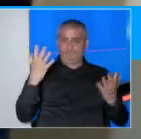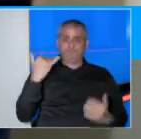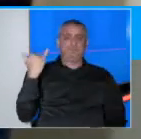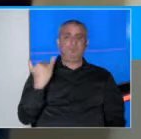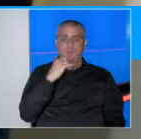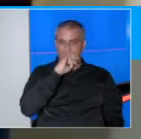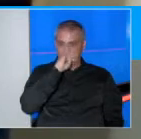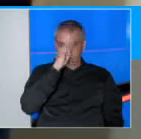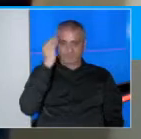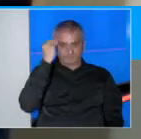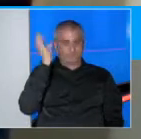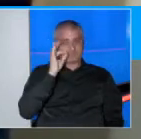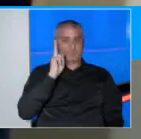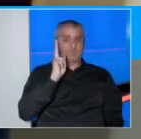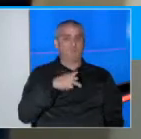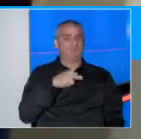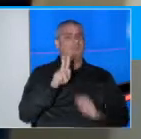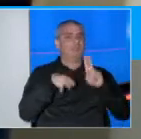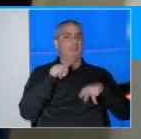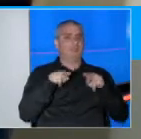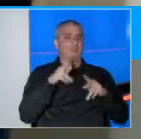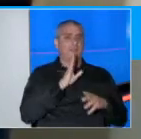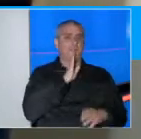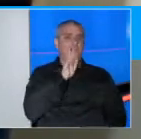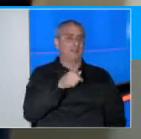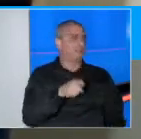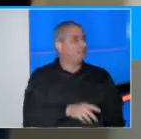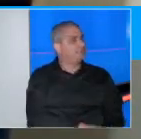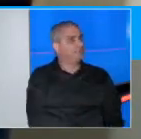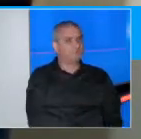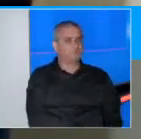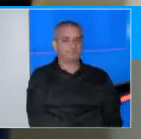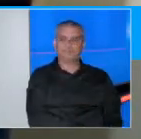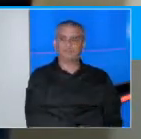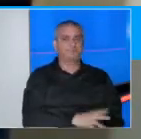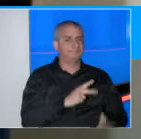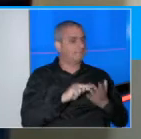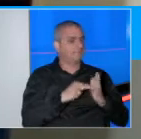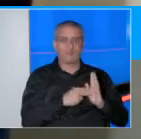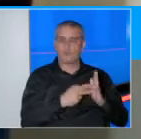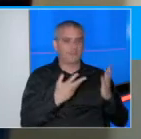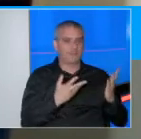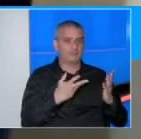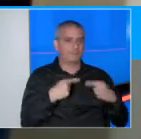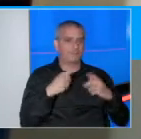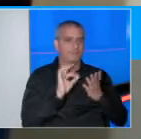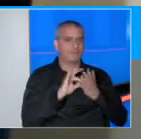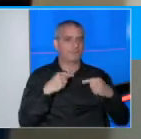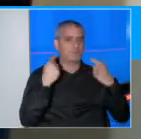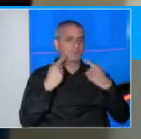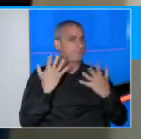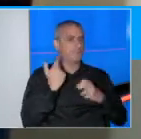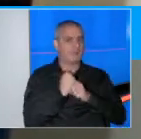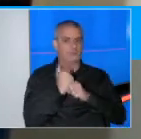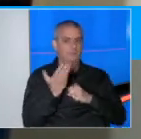פעם להזכיר שעדיין יש אפשרות לטפל במפגע הזה. ומה מתוכנן ביום הזה? מה אתם